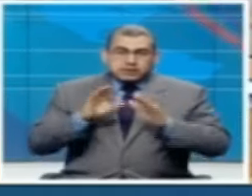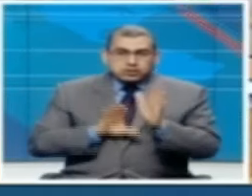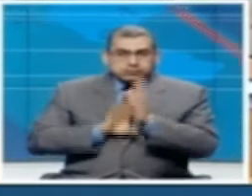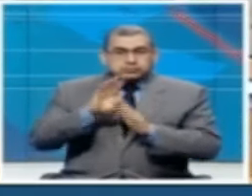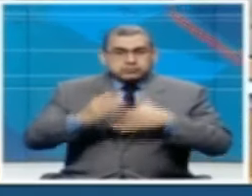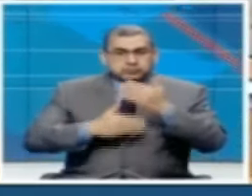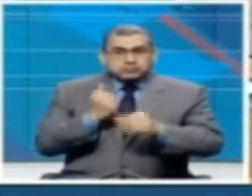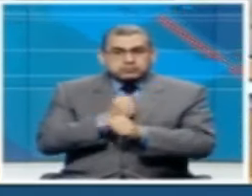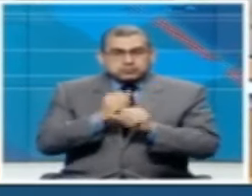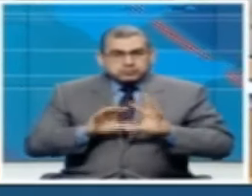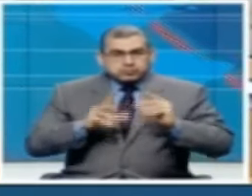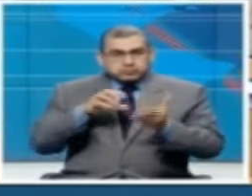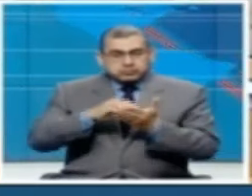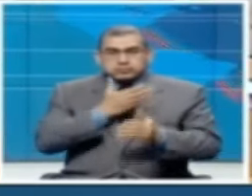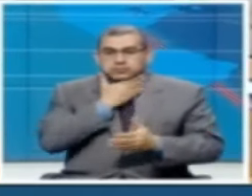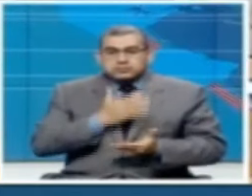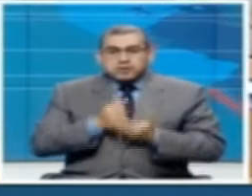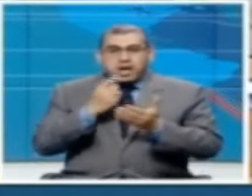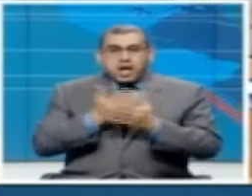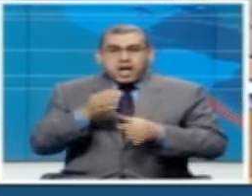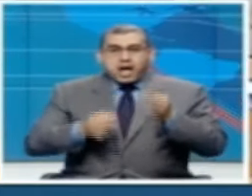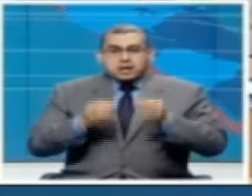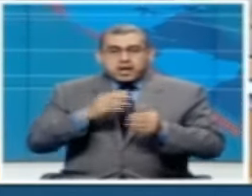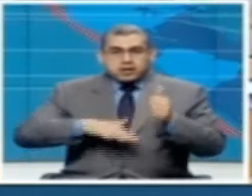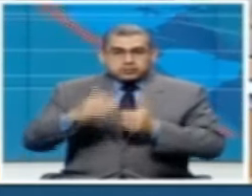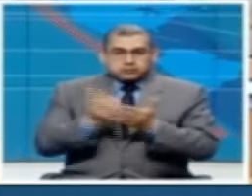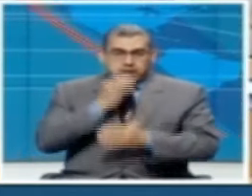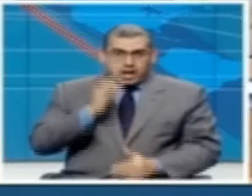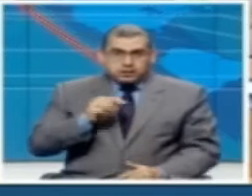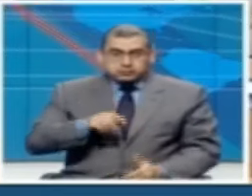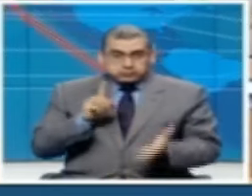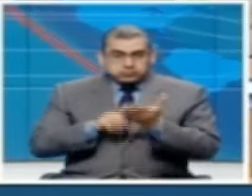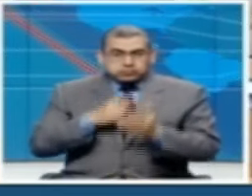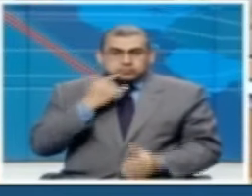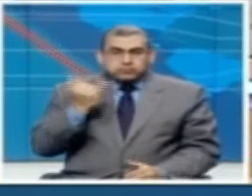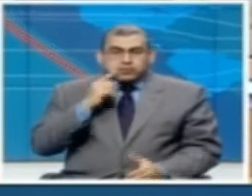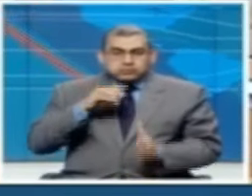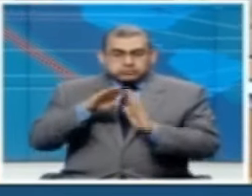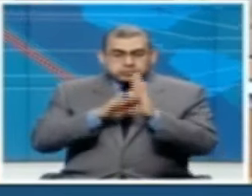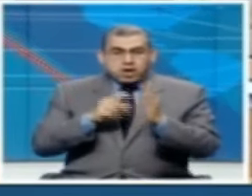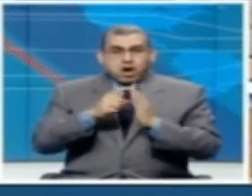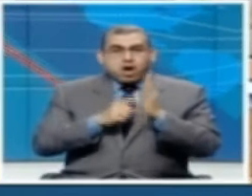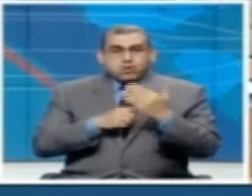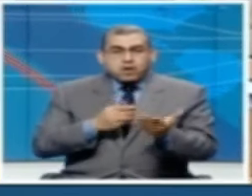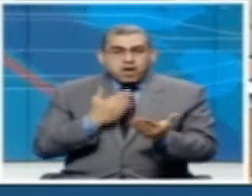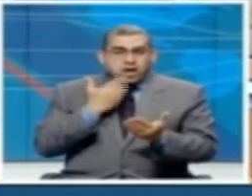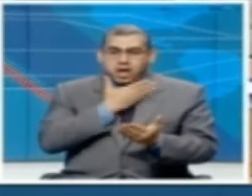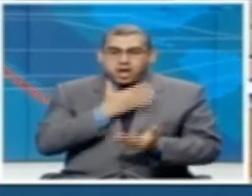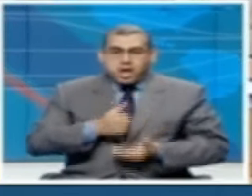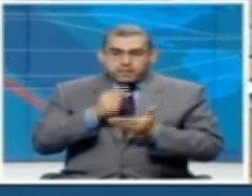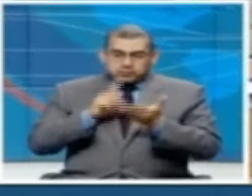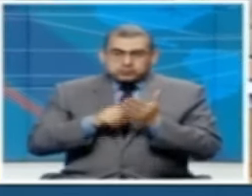والتحسين بما يضمن تحقيق العداله الناجزه مشددا على تطبيق القانون بكل امانه